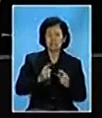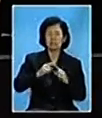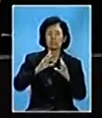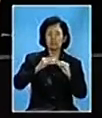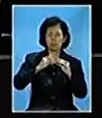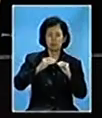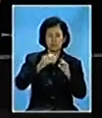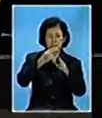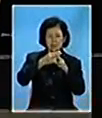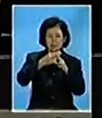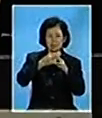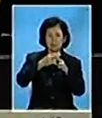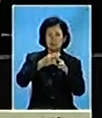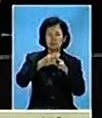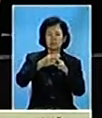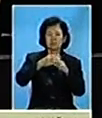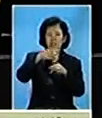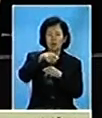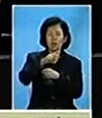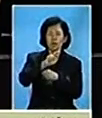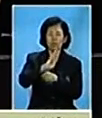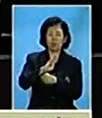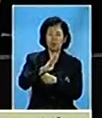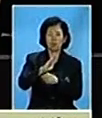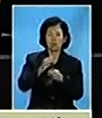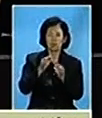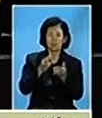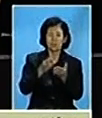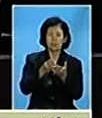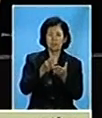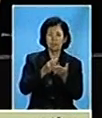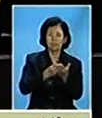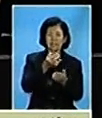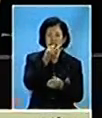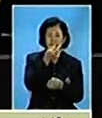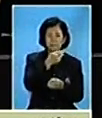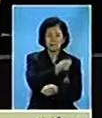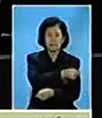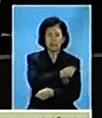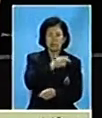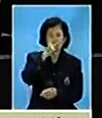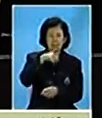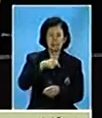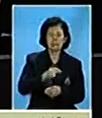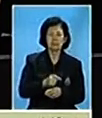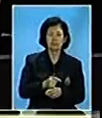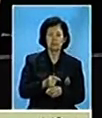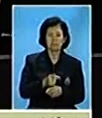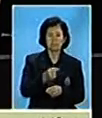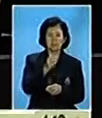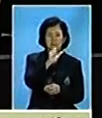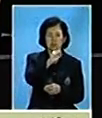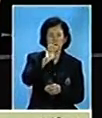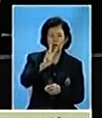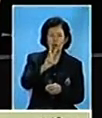ในชื่อร่างพรบวิชาชีพการแพทย์แผนไทยพ.ศ.ท่านอนุรักษ์นะครับได้ขอแปรย